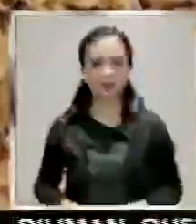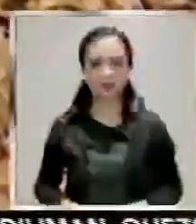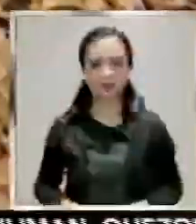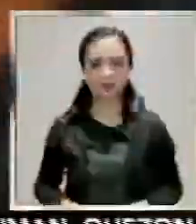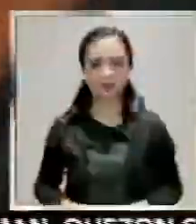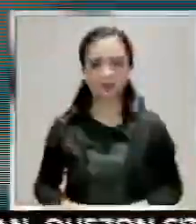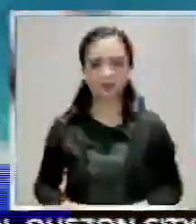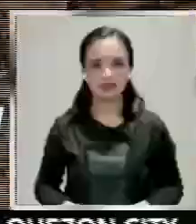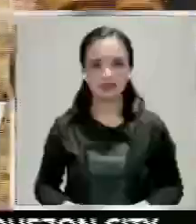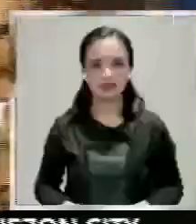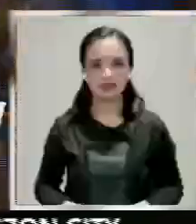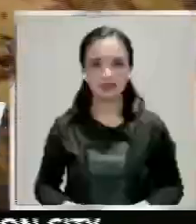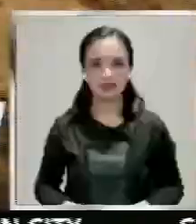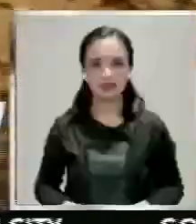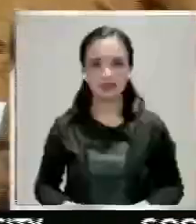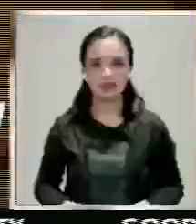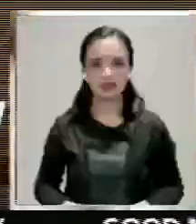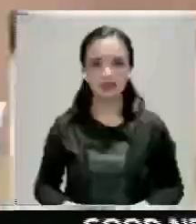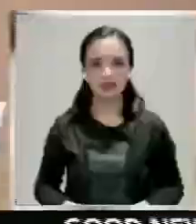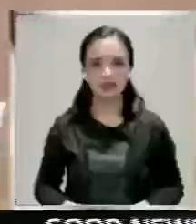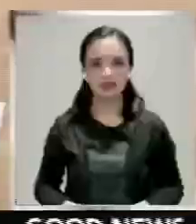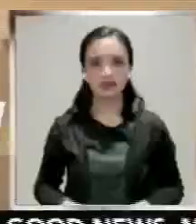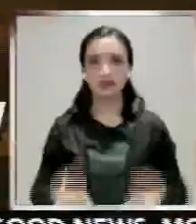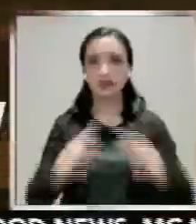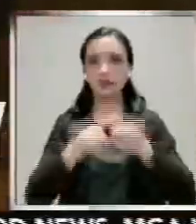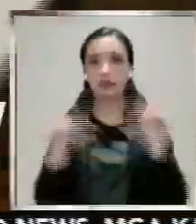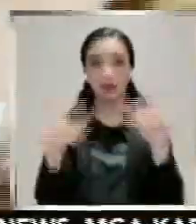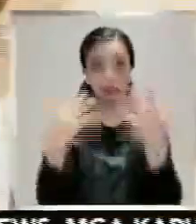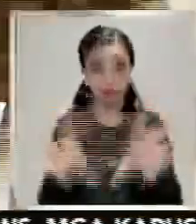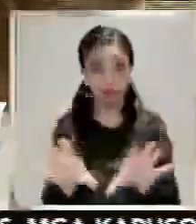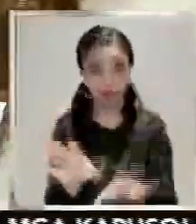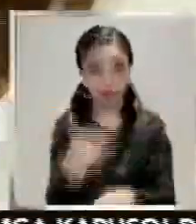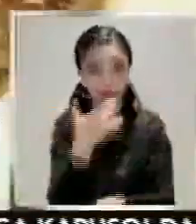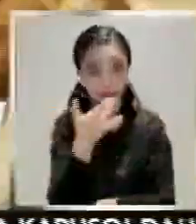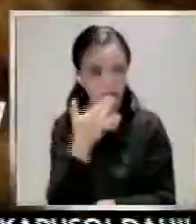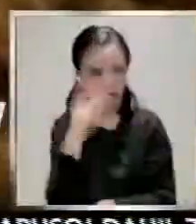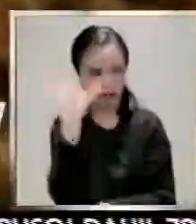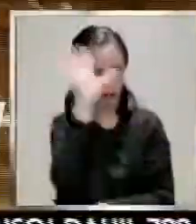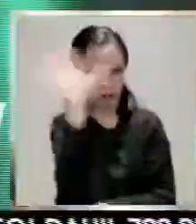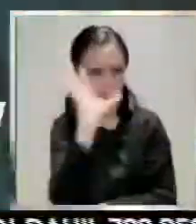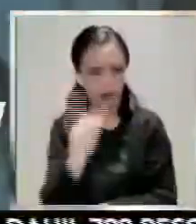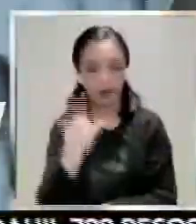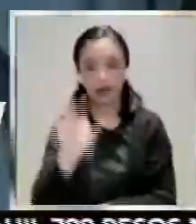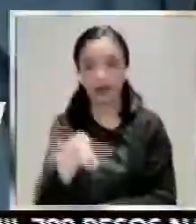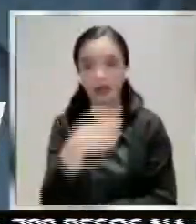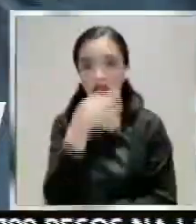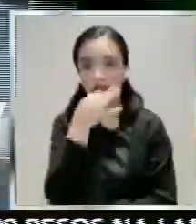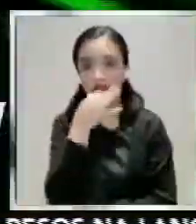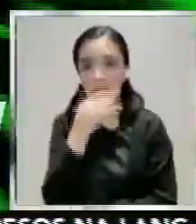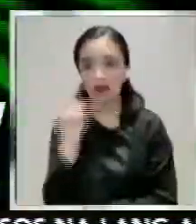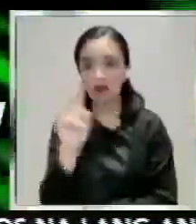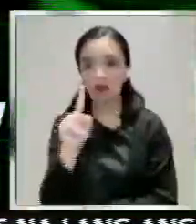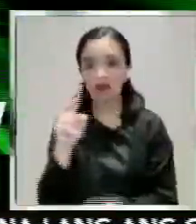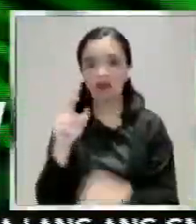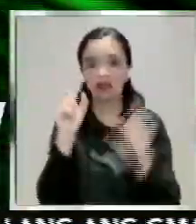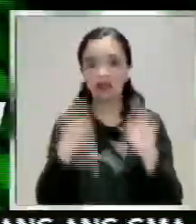yan pero Nakatikim na ba kayo ng kakaibang pika-pika na unti-unting nakikilala sa